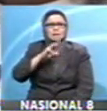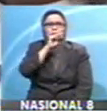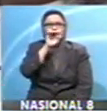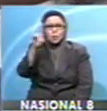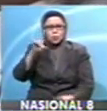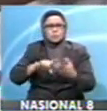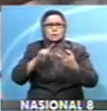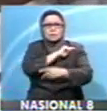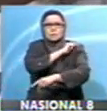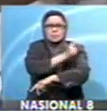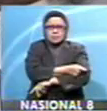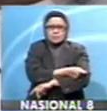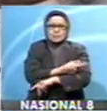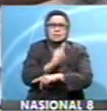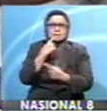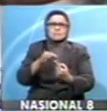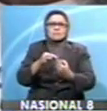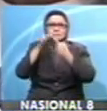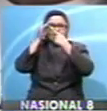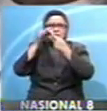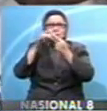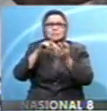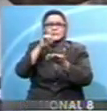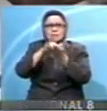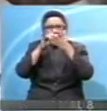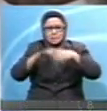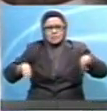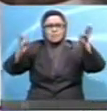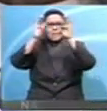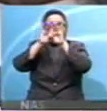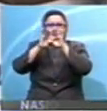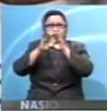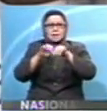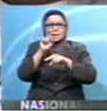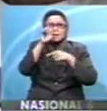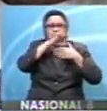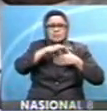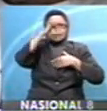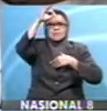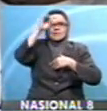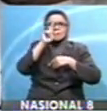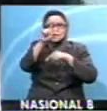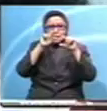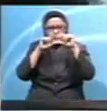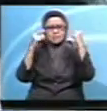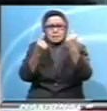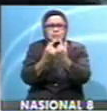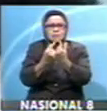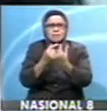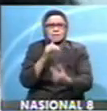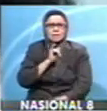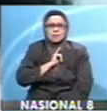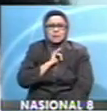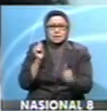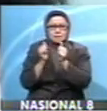tu jadi luar biasa dan itu itu pentingnya satu semangat dalam satu satu kumpulan saya dengan